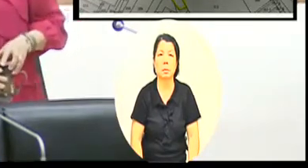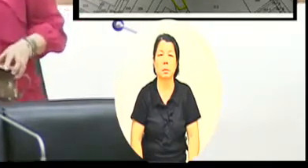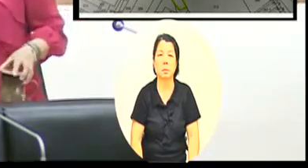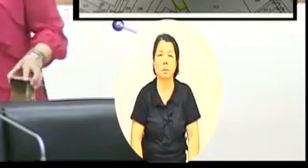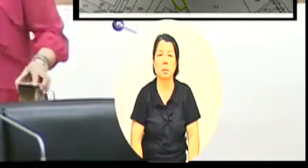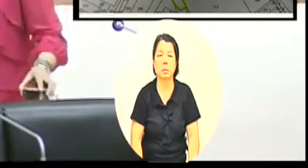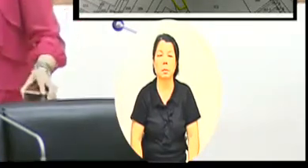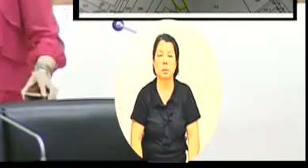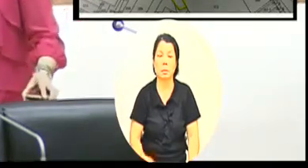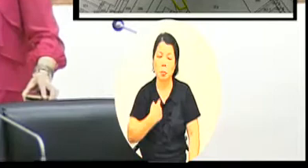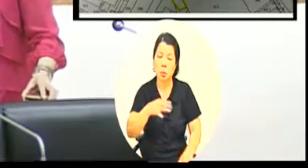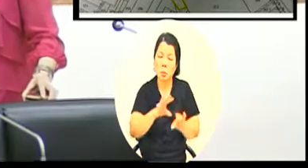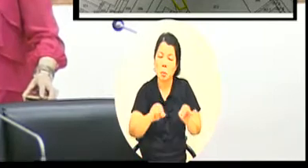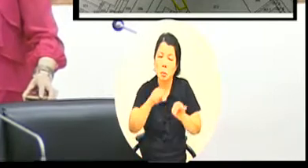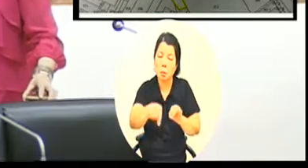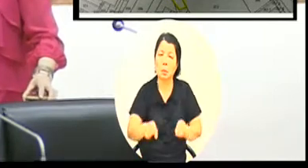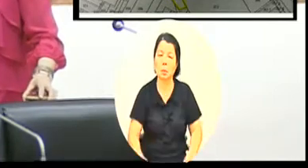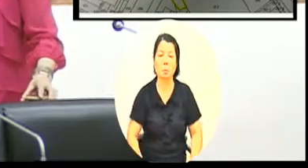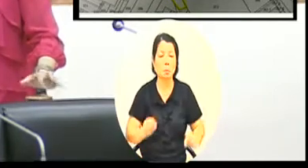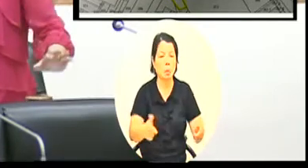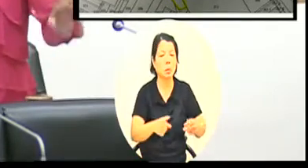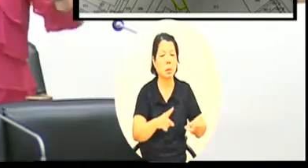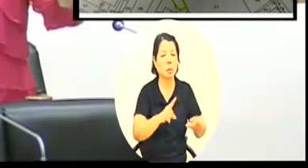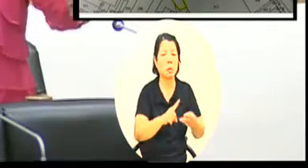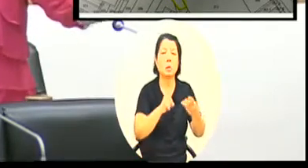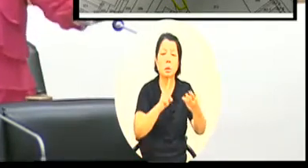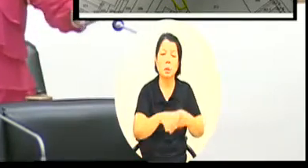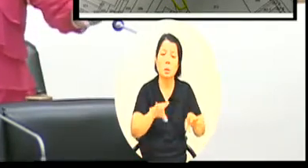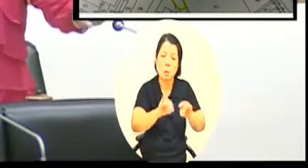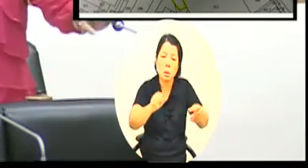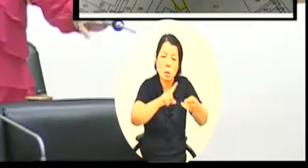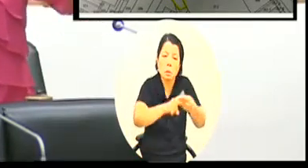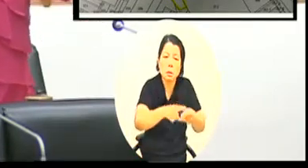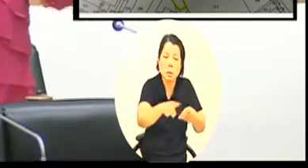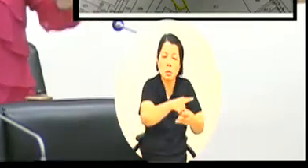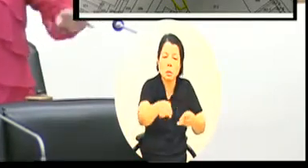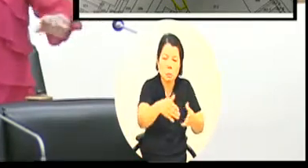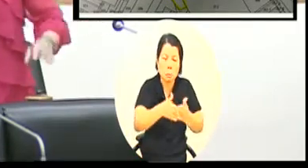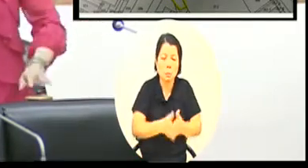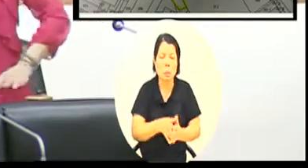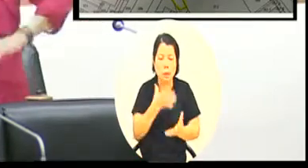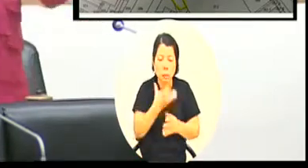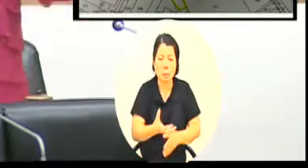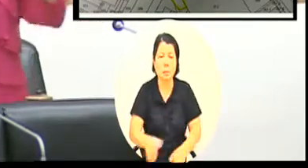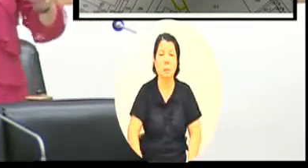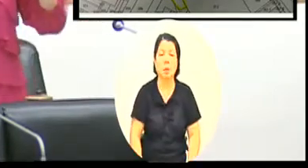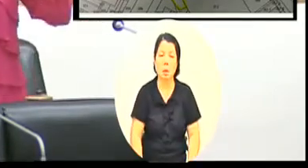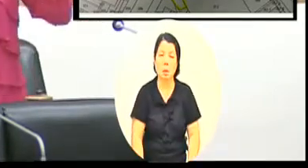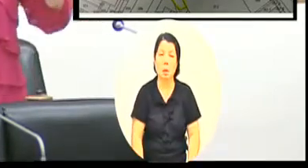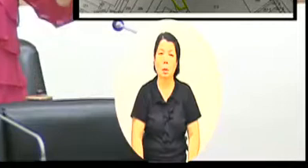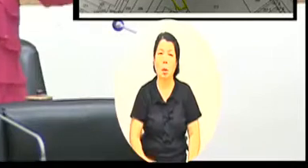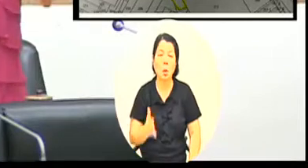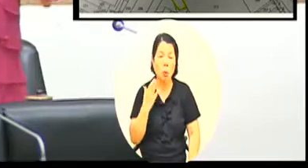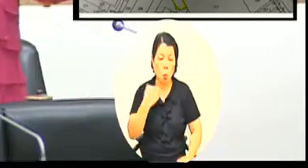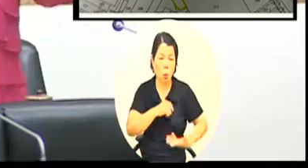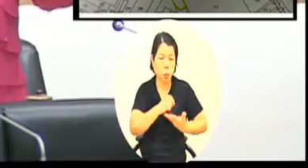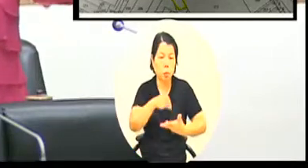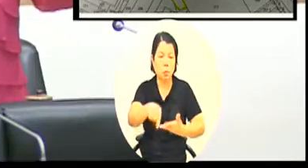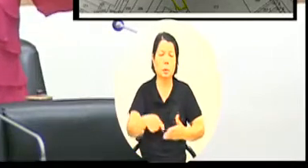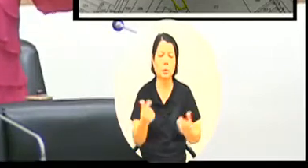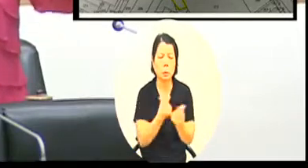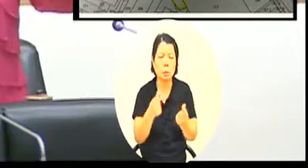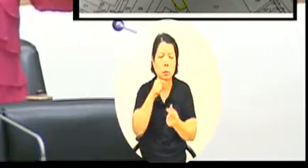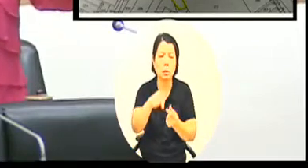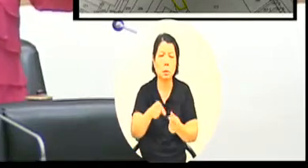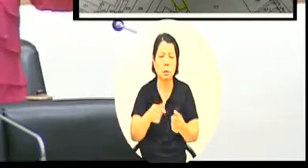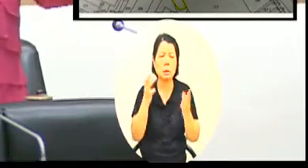我相信这块土地不是只有地主的损失，我不是替地主讲话而已，我是很担心说。如果你们未来像类似这样